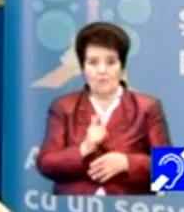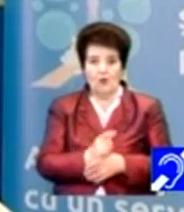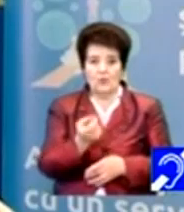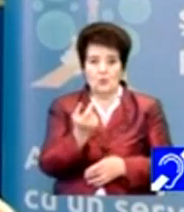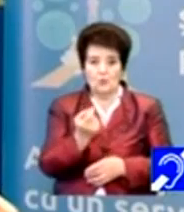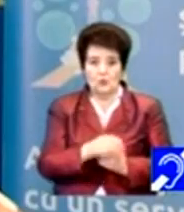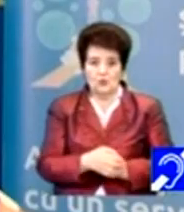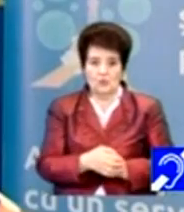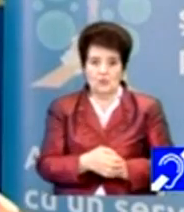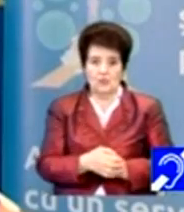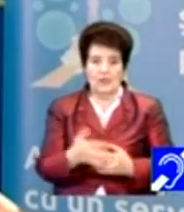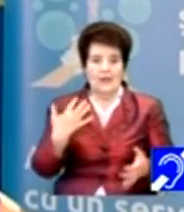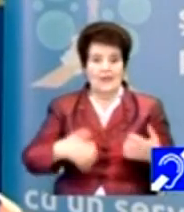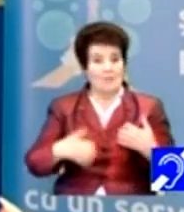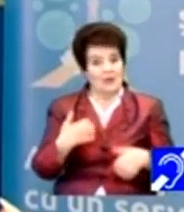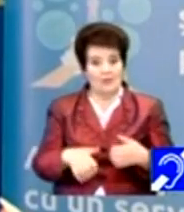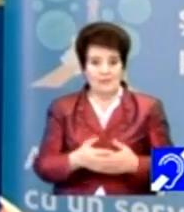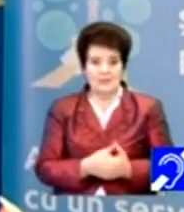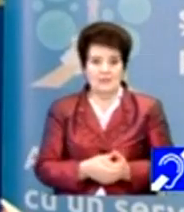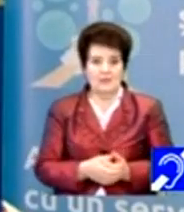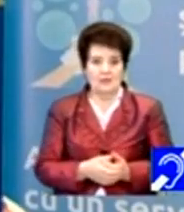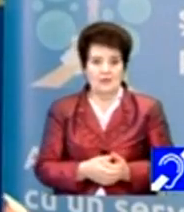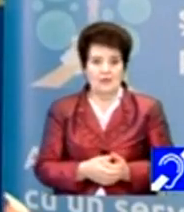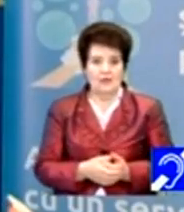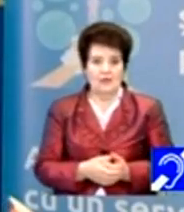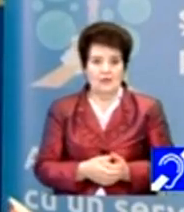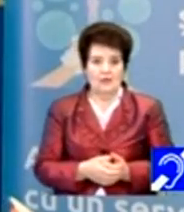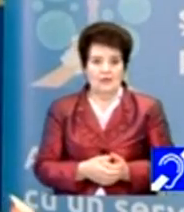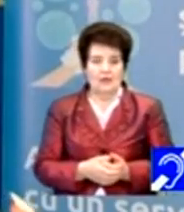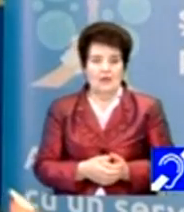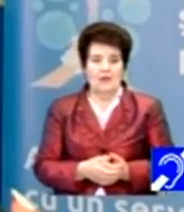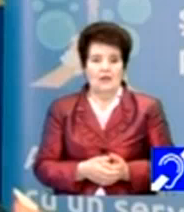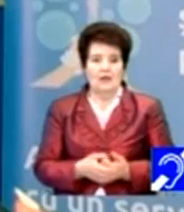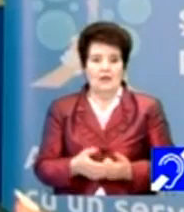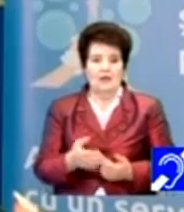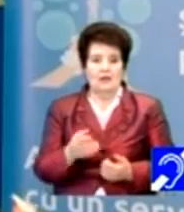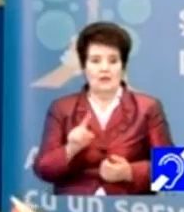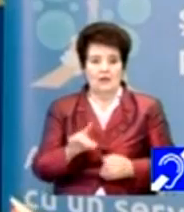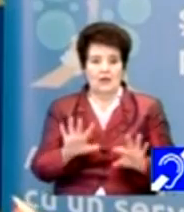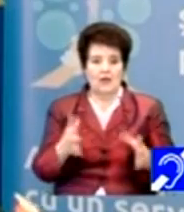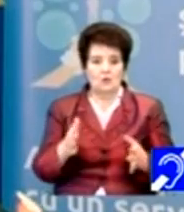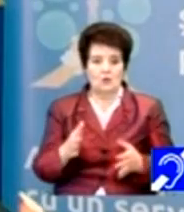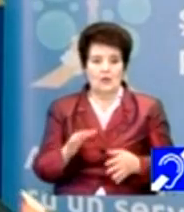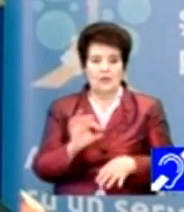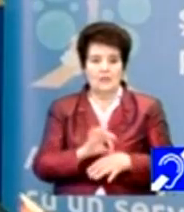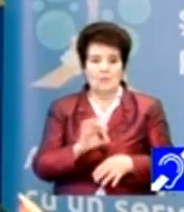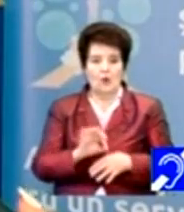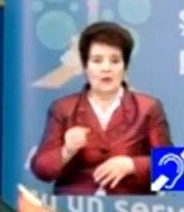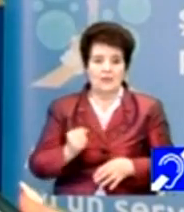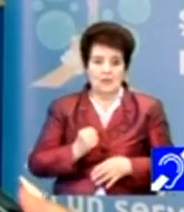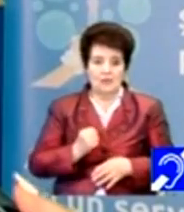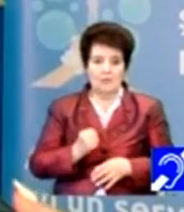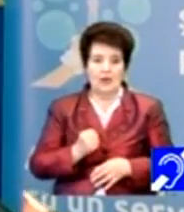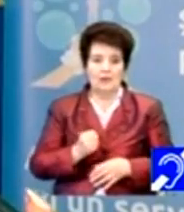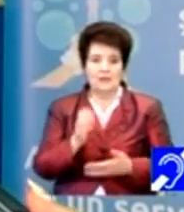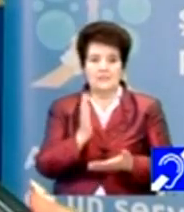grăbit, fiindcă cazurile de boală, din păcate,